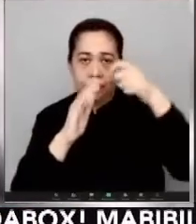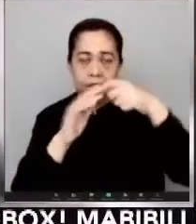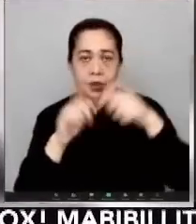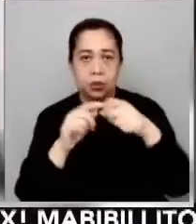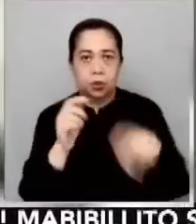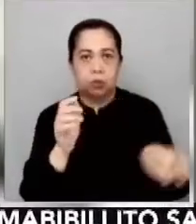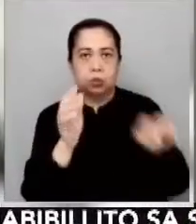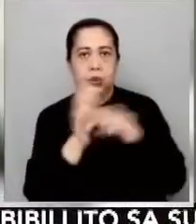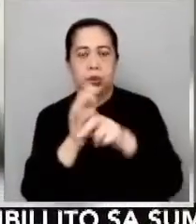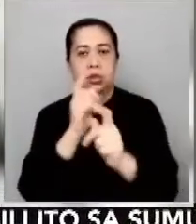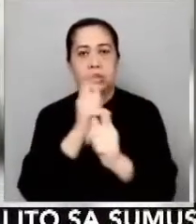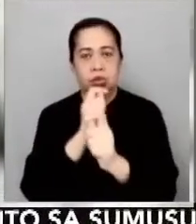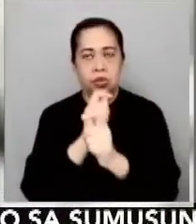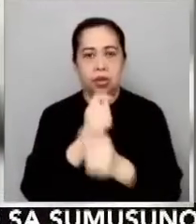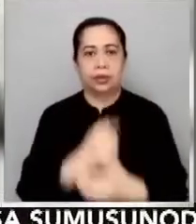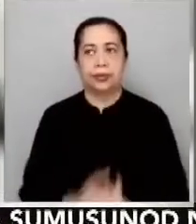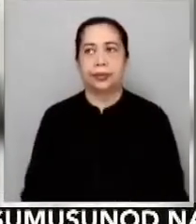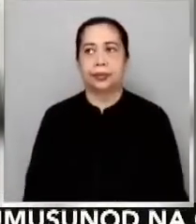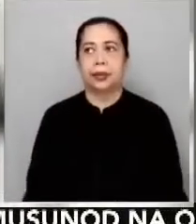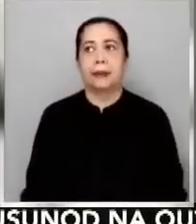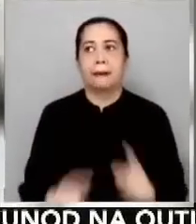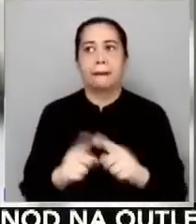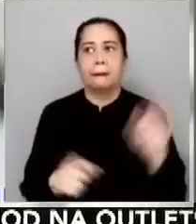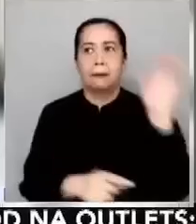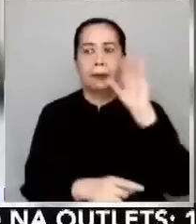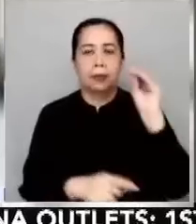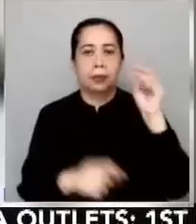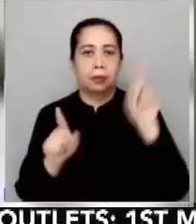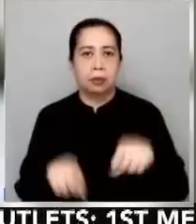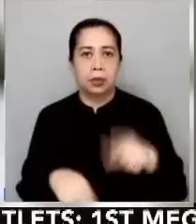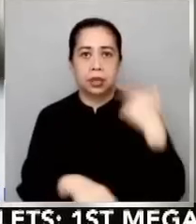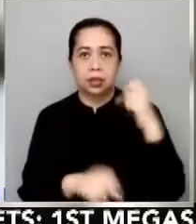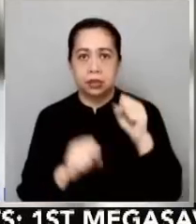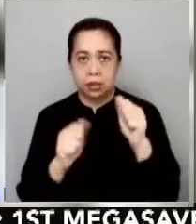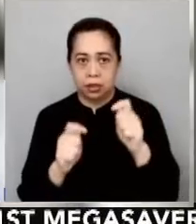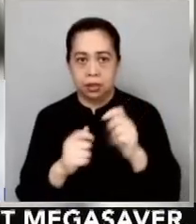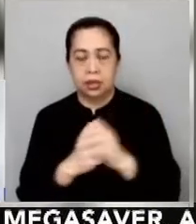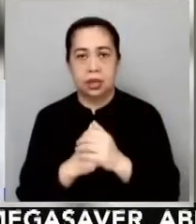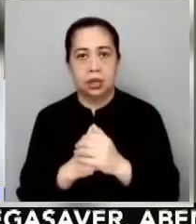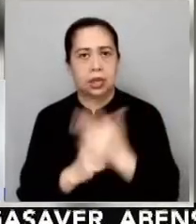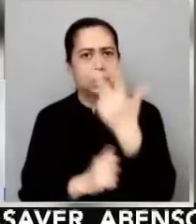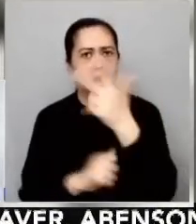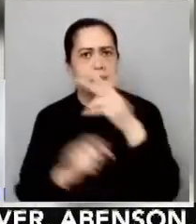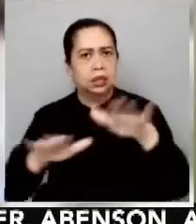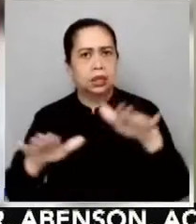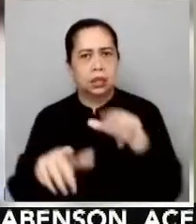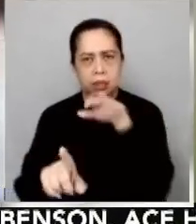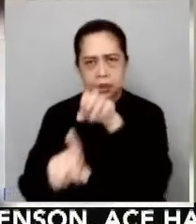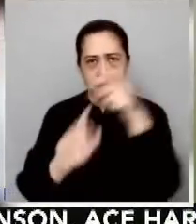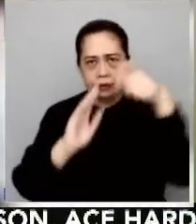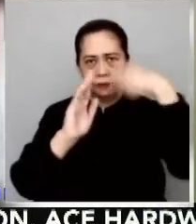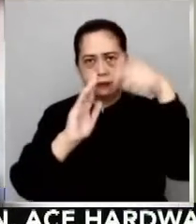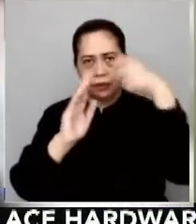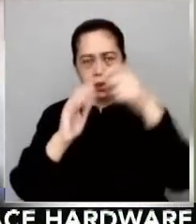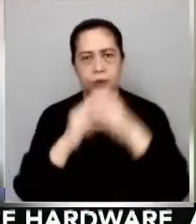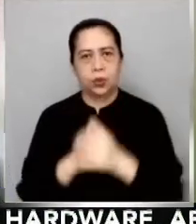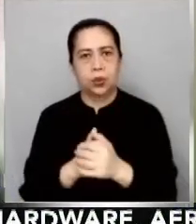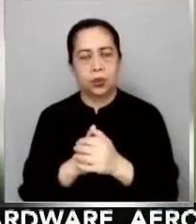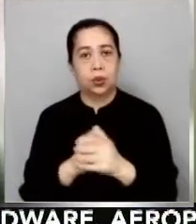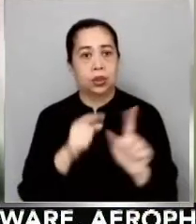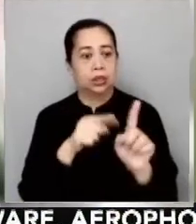truck. Pero kakaiba ang nangyari nitong Sabado. Tatlong bata ang makikita sa video. Ang isa sa